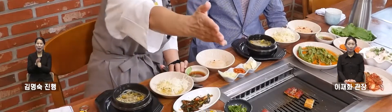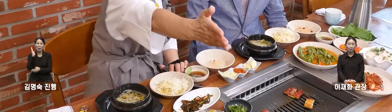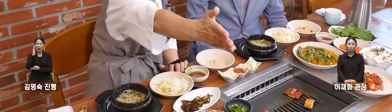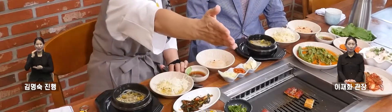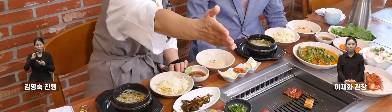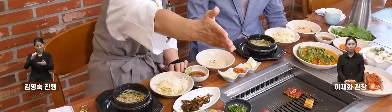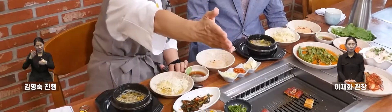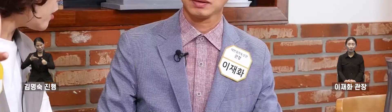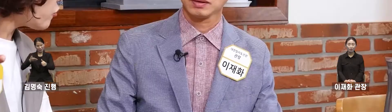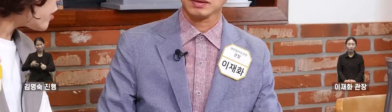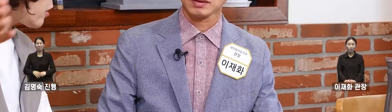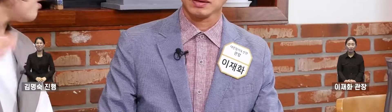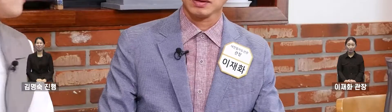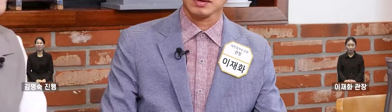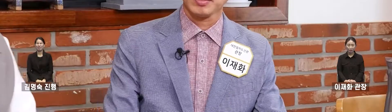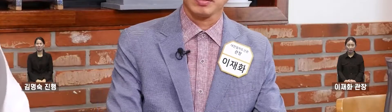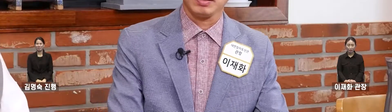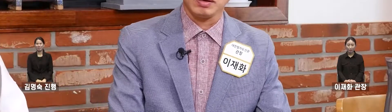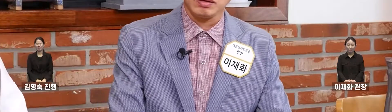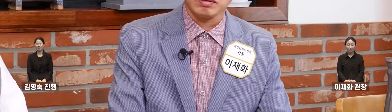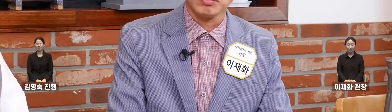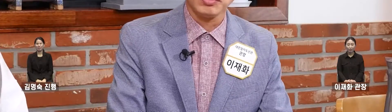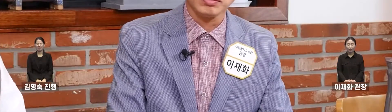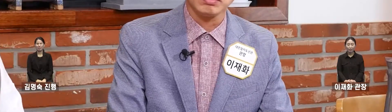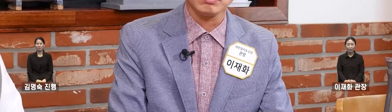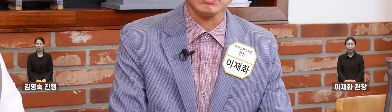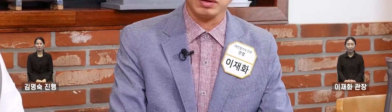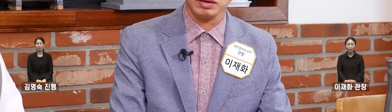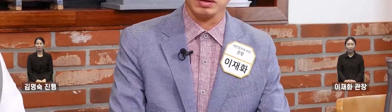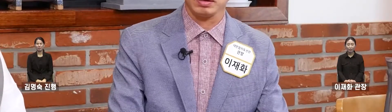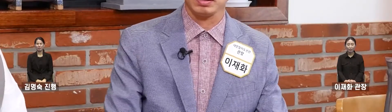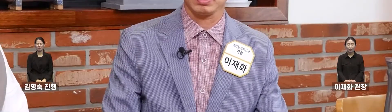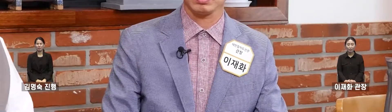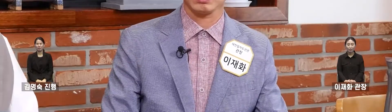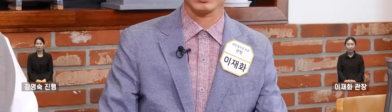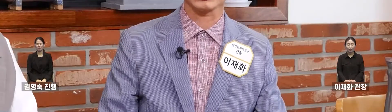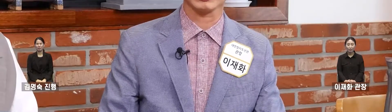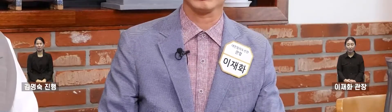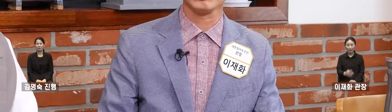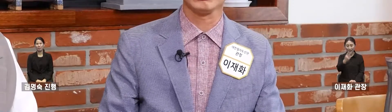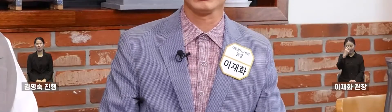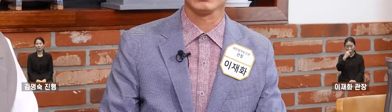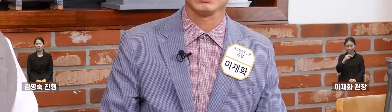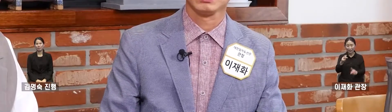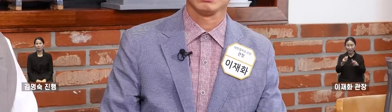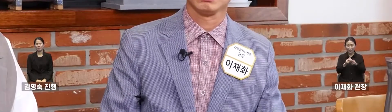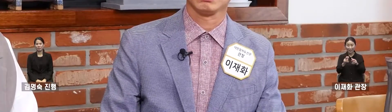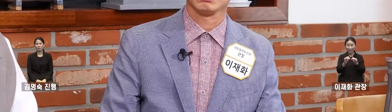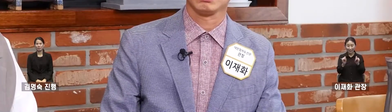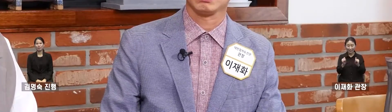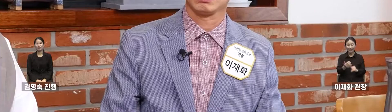예. 전달해 주시죠. 예, 먼저 우리 시각장애인 여러분